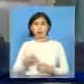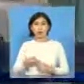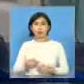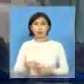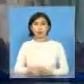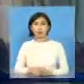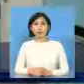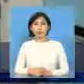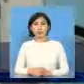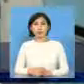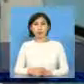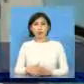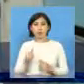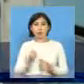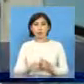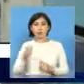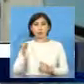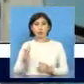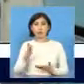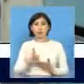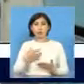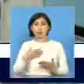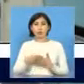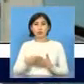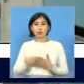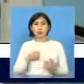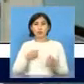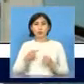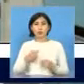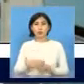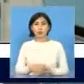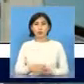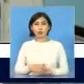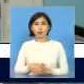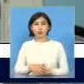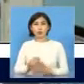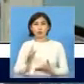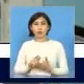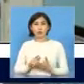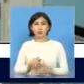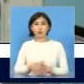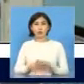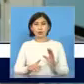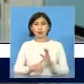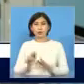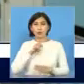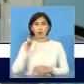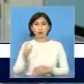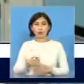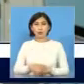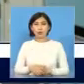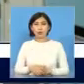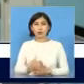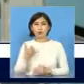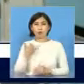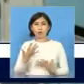жизни. Значит, у каждого человека есть свой иммунитет же, у каждого человека, он должен этот иммунитет на человека работать. У